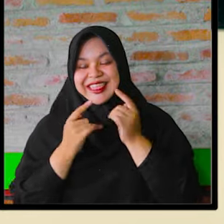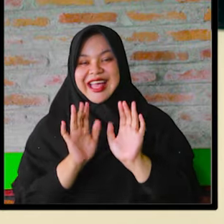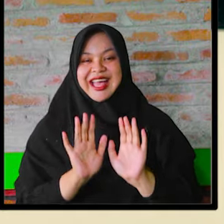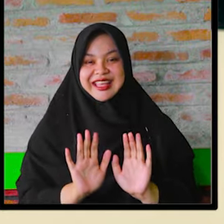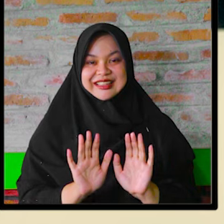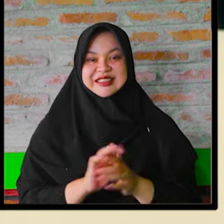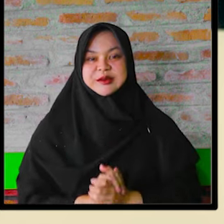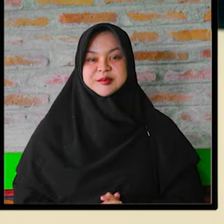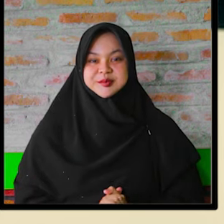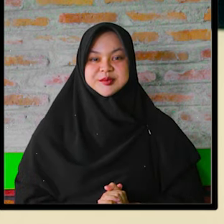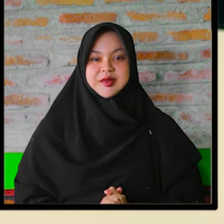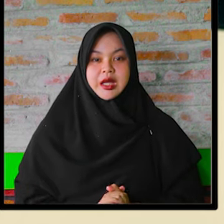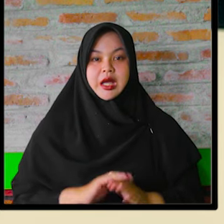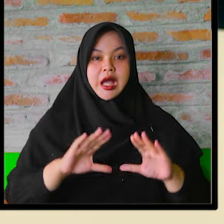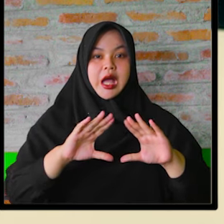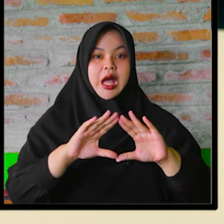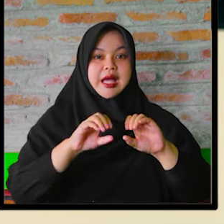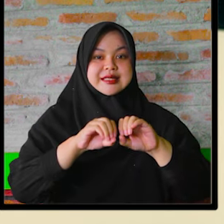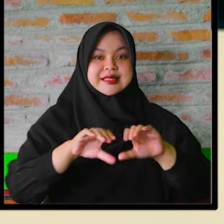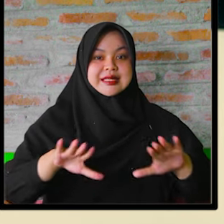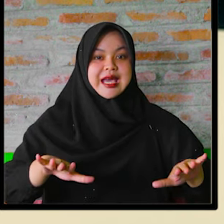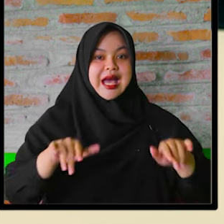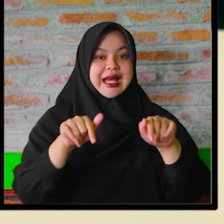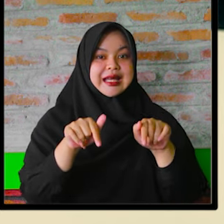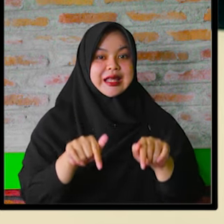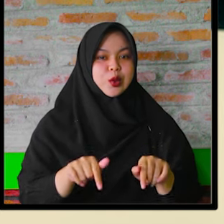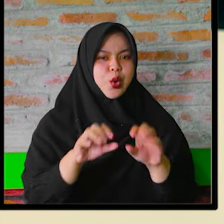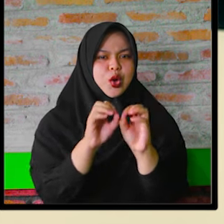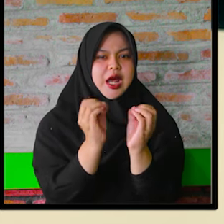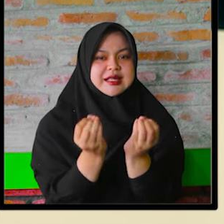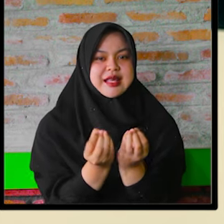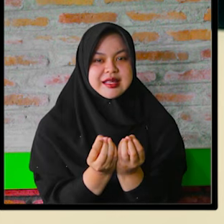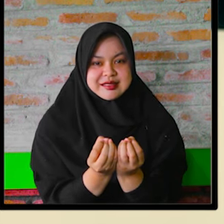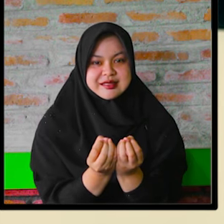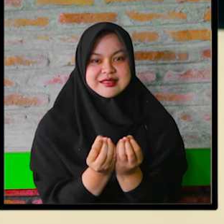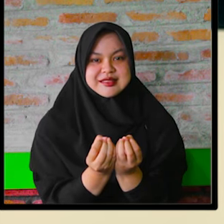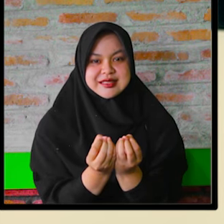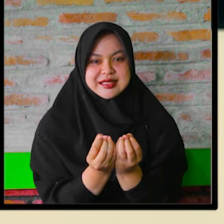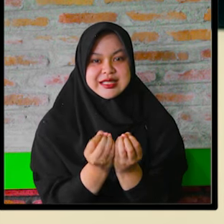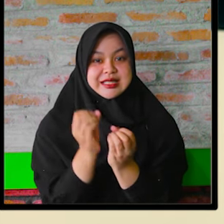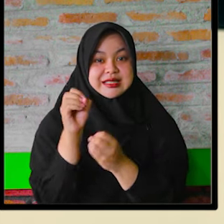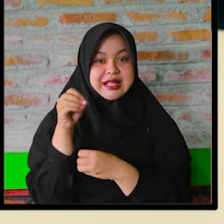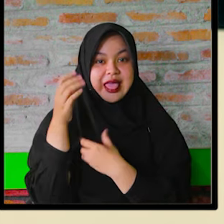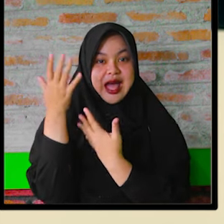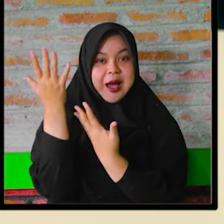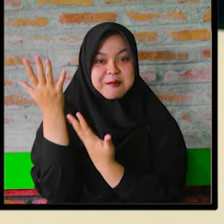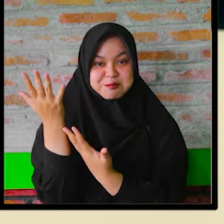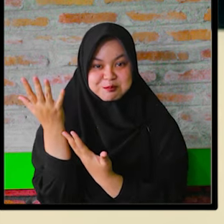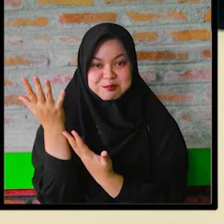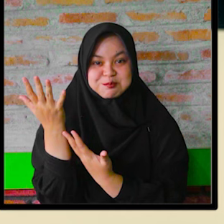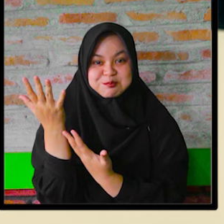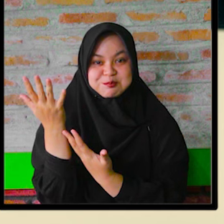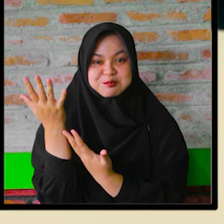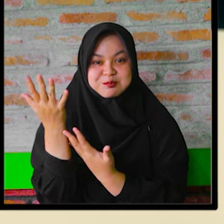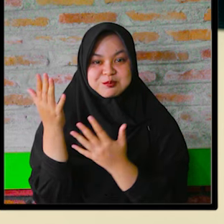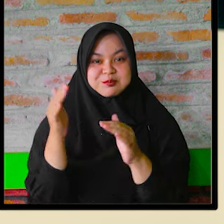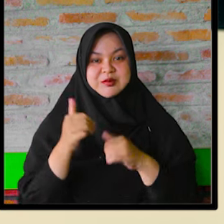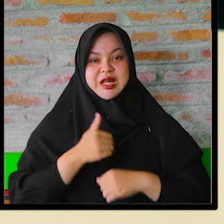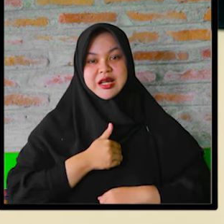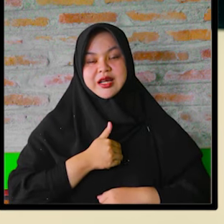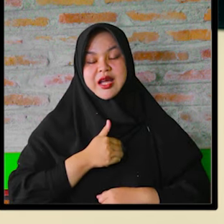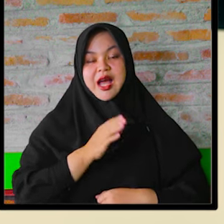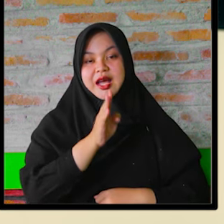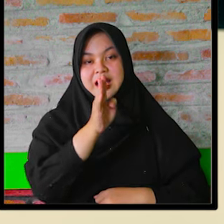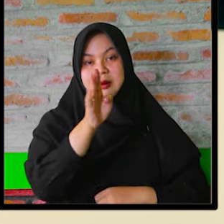jadi ee ini adalah sebagai sebuah organisasi Islam keagamaan ee